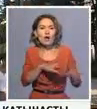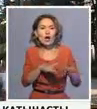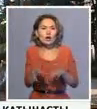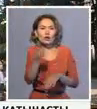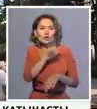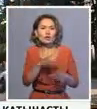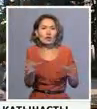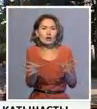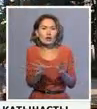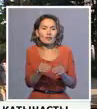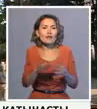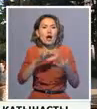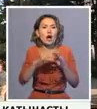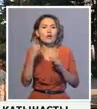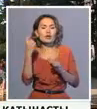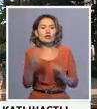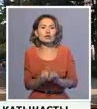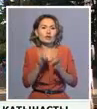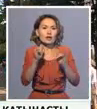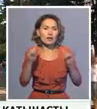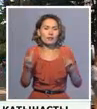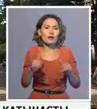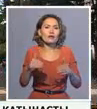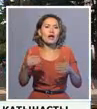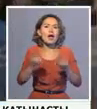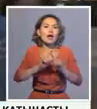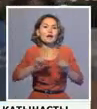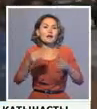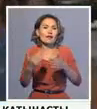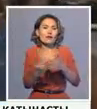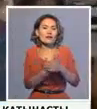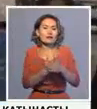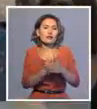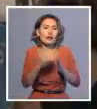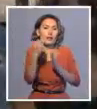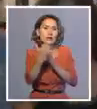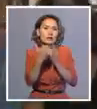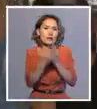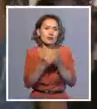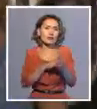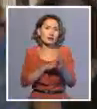қатынасты нығайту, ауыл шаруашылығы секторын әртараптандыру мен инновациялық бастамаларды қолдау.